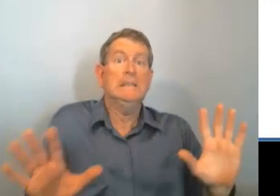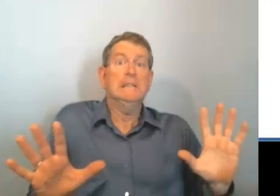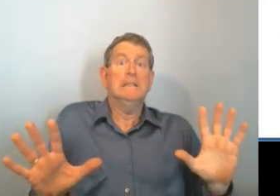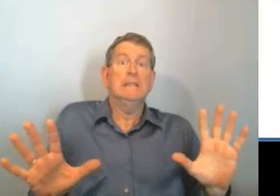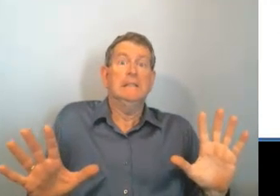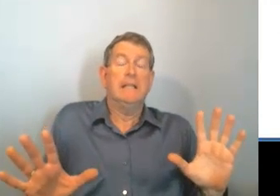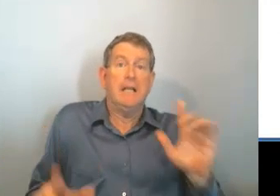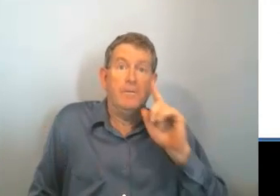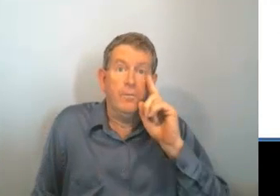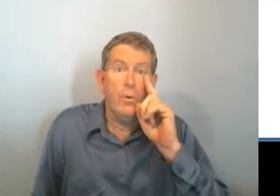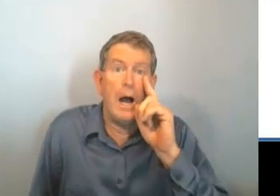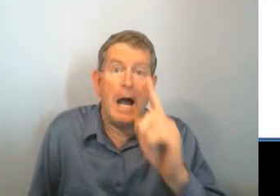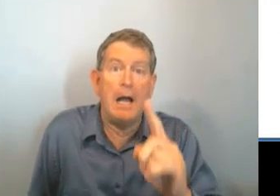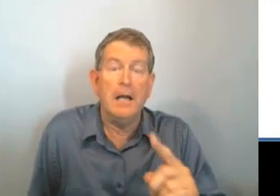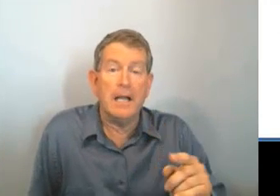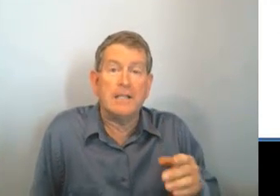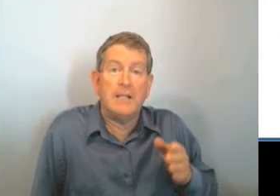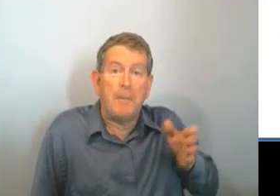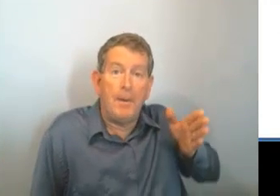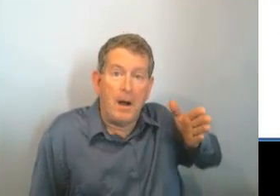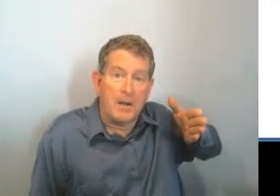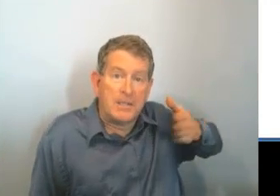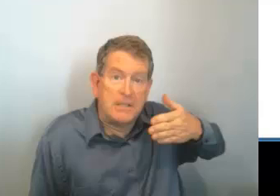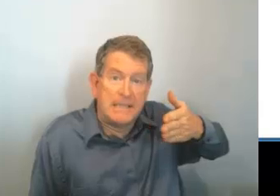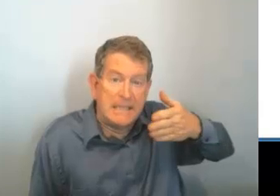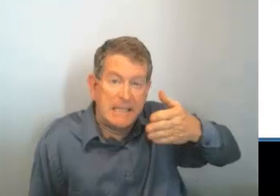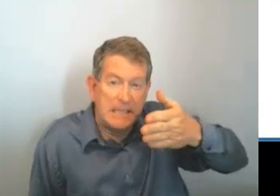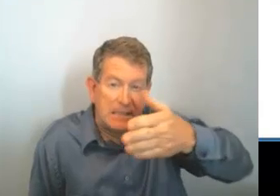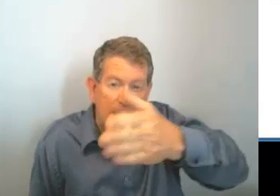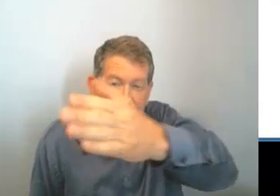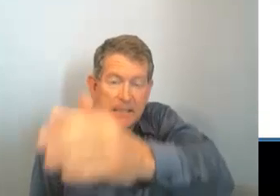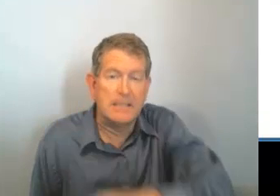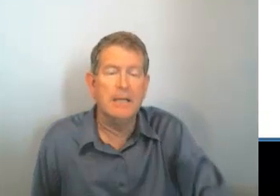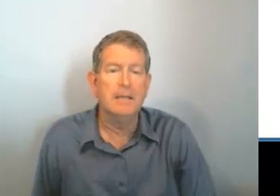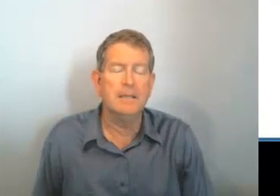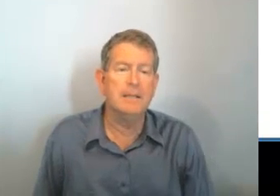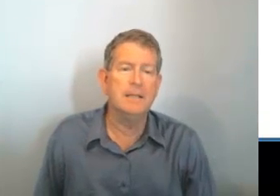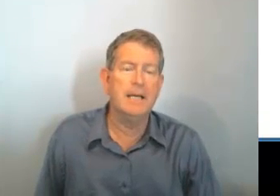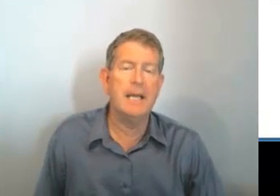coup, il voit un serpent.